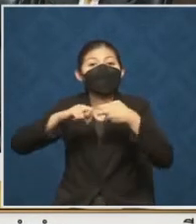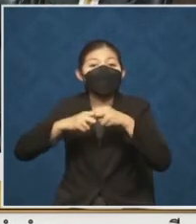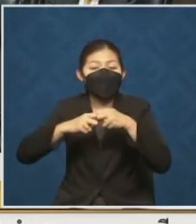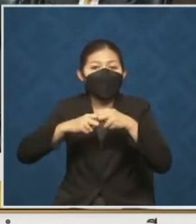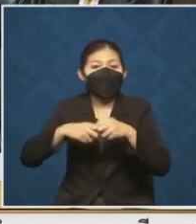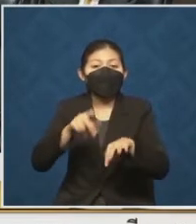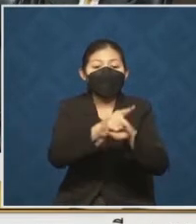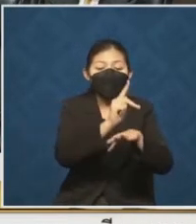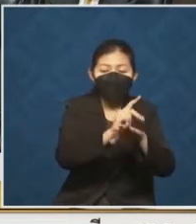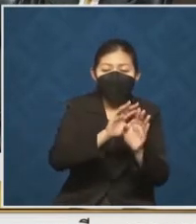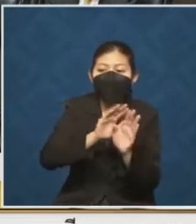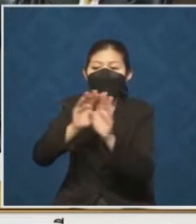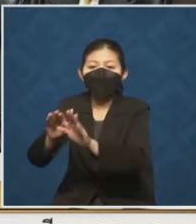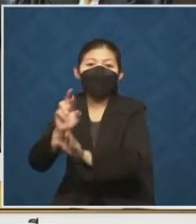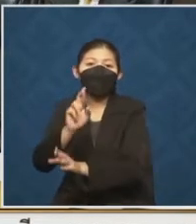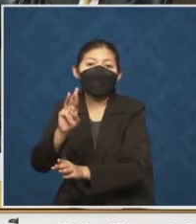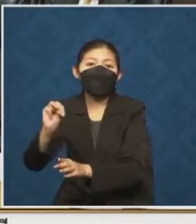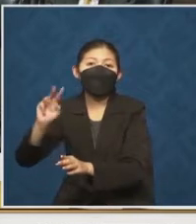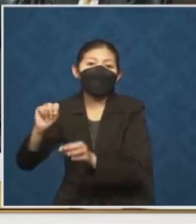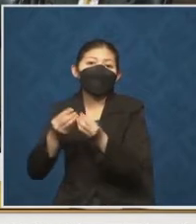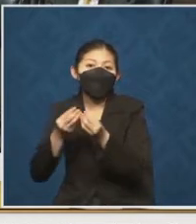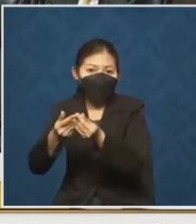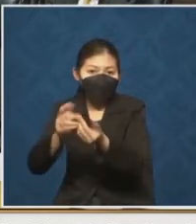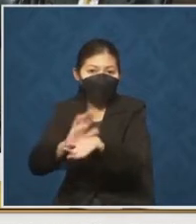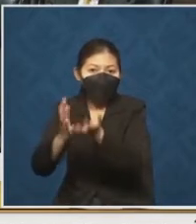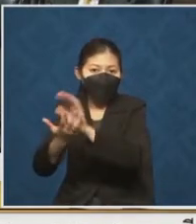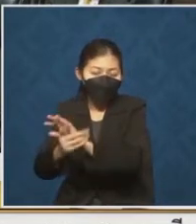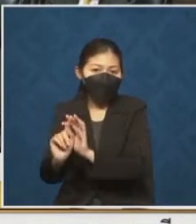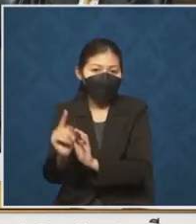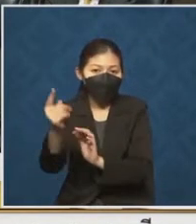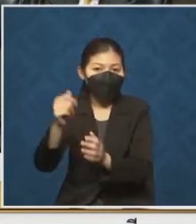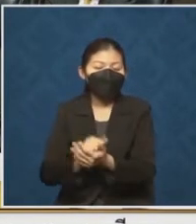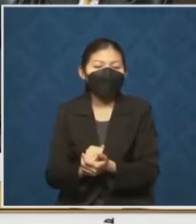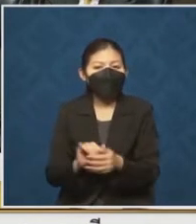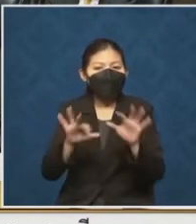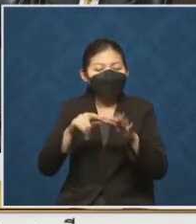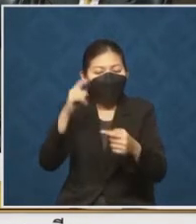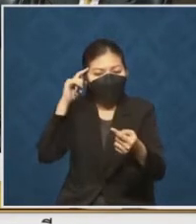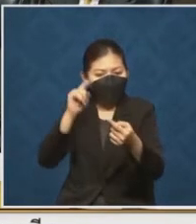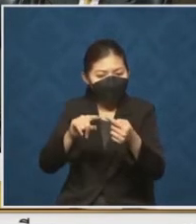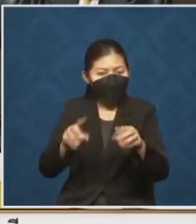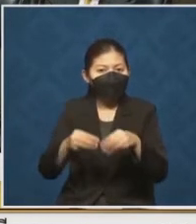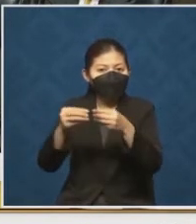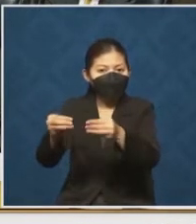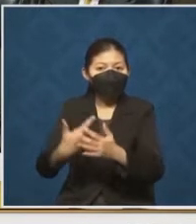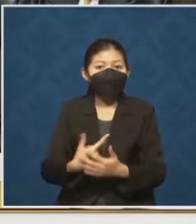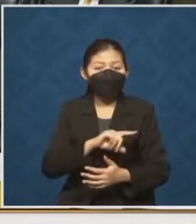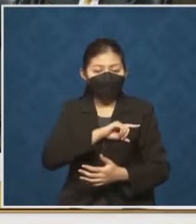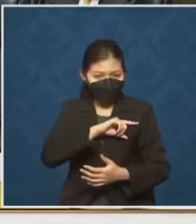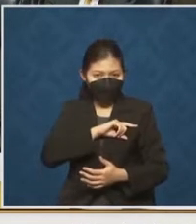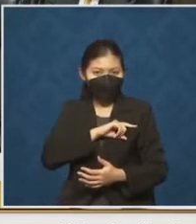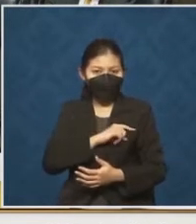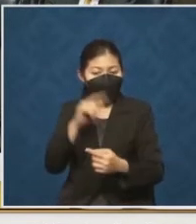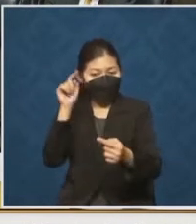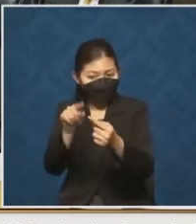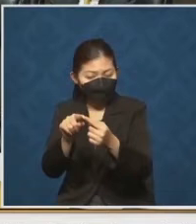มาขยายมาบอกข้อเท็จจริงในเชิงลึกมาบอกปัญหาท่านมาทานผ่านไป